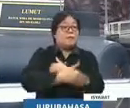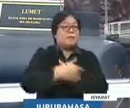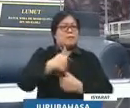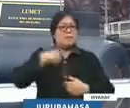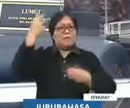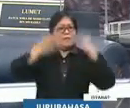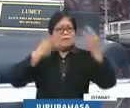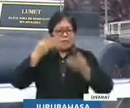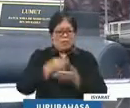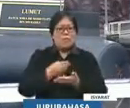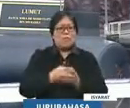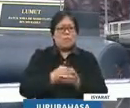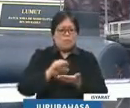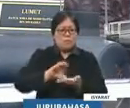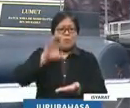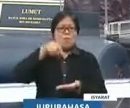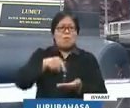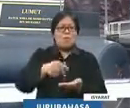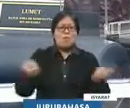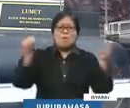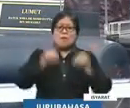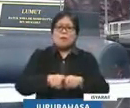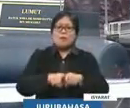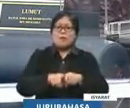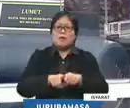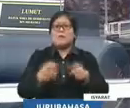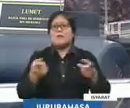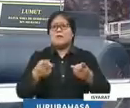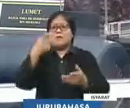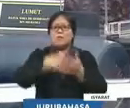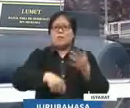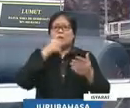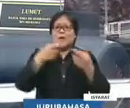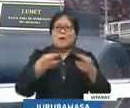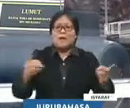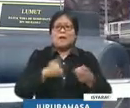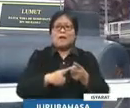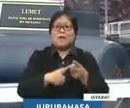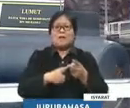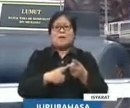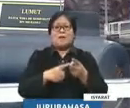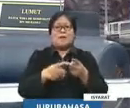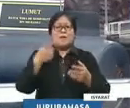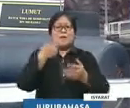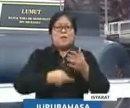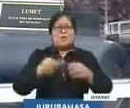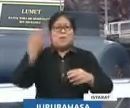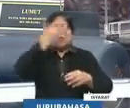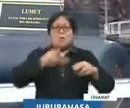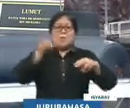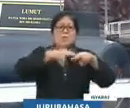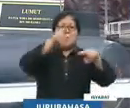saya timbang uang sebanyak itu akan berlaku ketirisan Cukai tak resmi make up dan make up